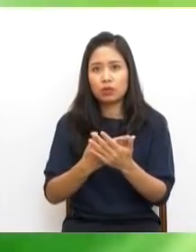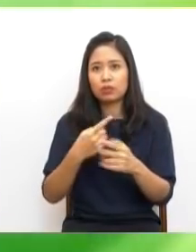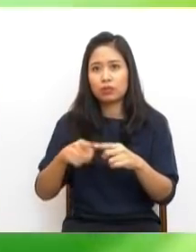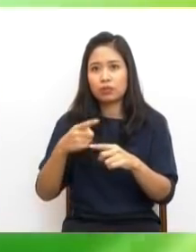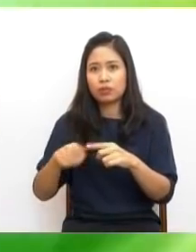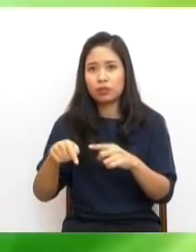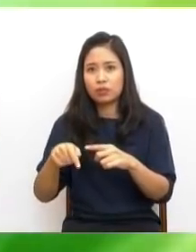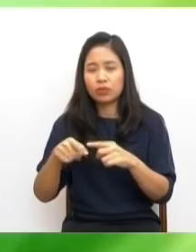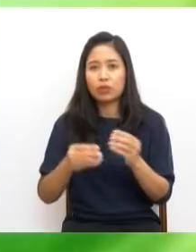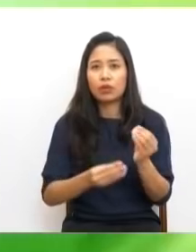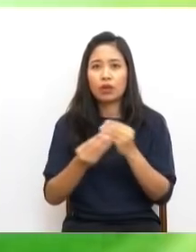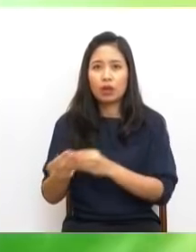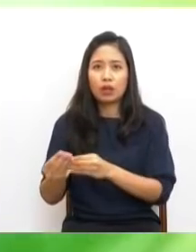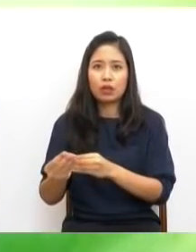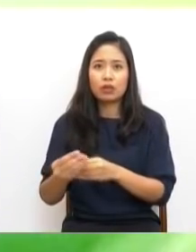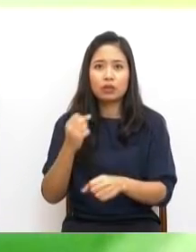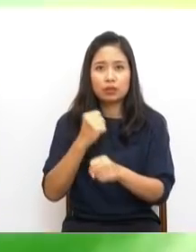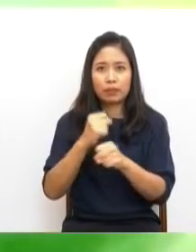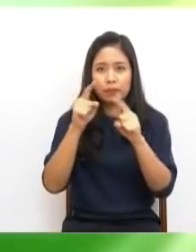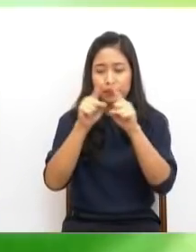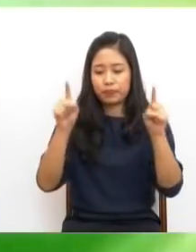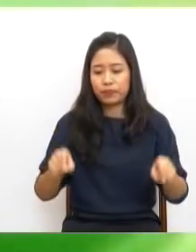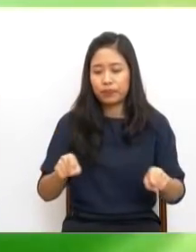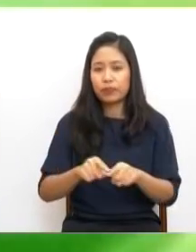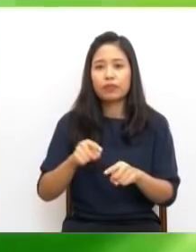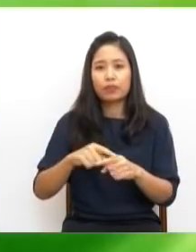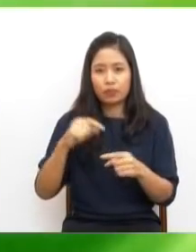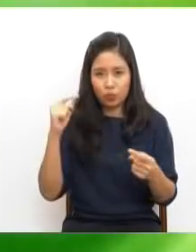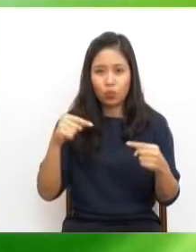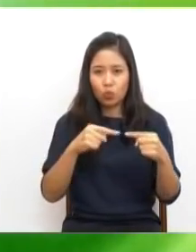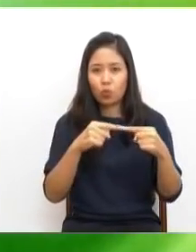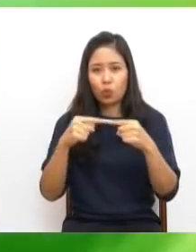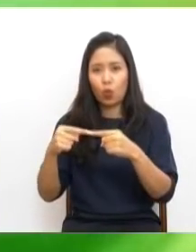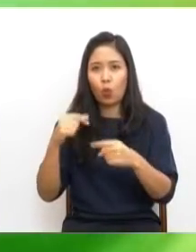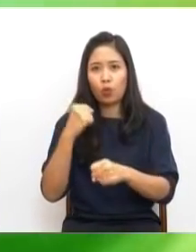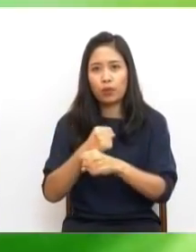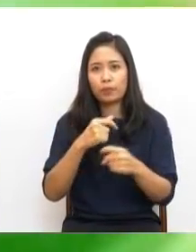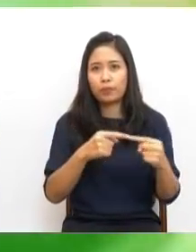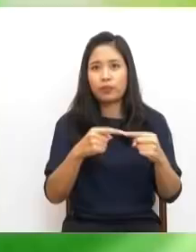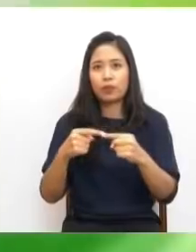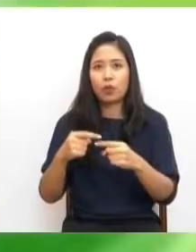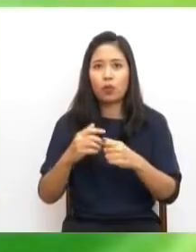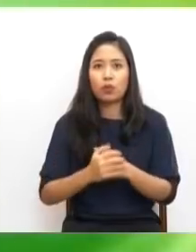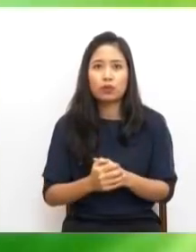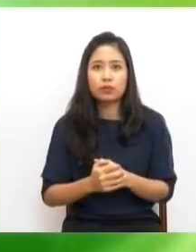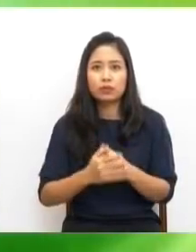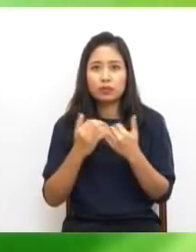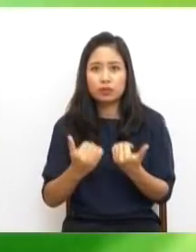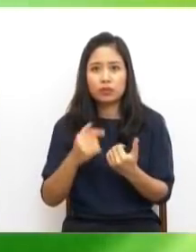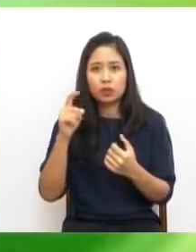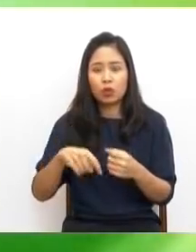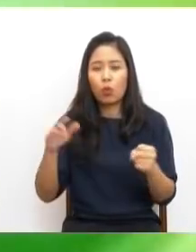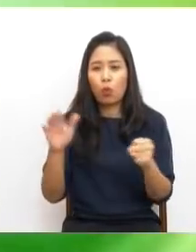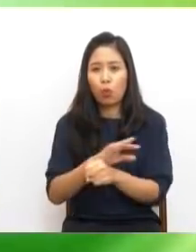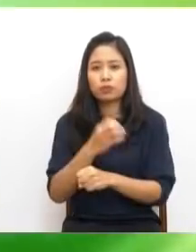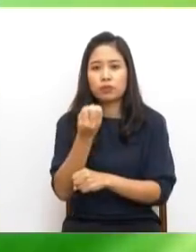งนักการพันโรงก็ให้ทำสัญญาจ้างต่อนะครับในรูปแบบการจ้างนั้นก็คือเราจะจ้างครบ12เดือ